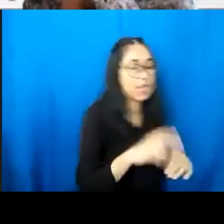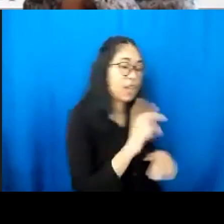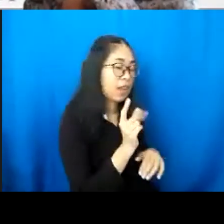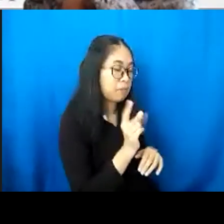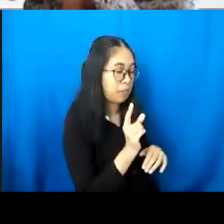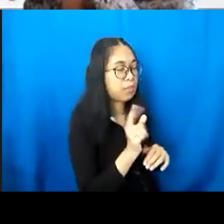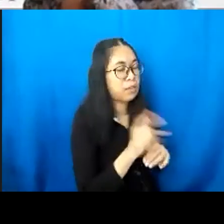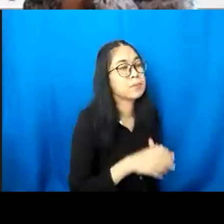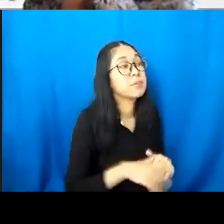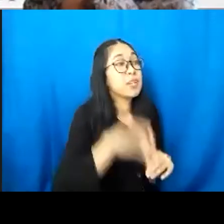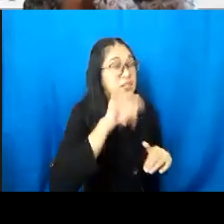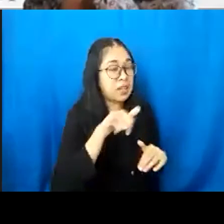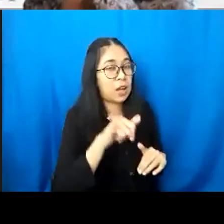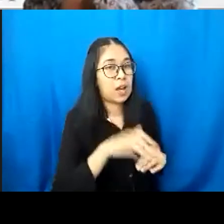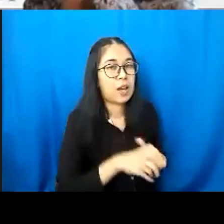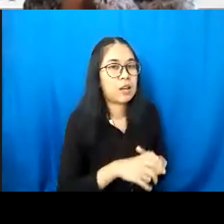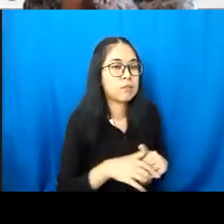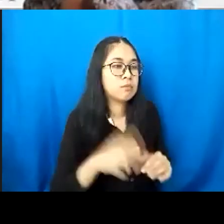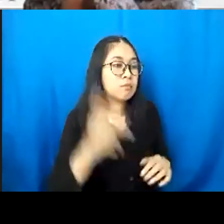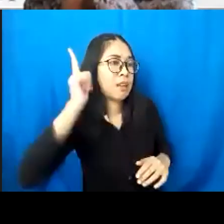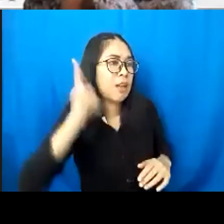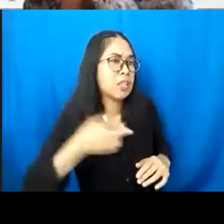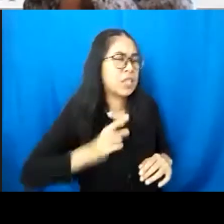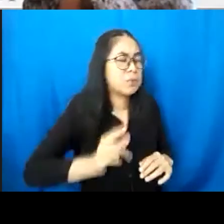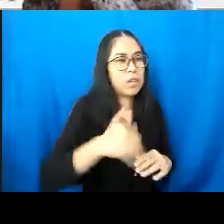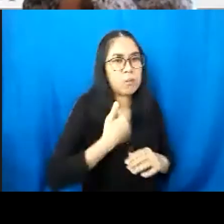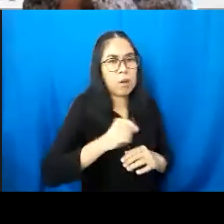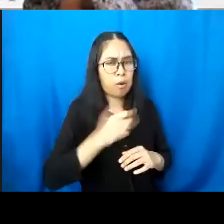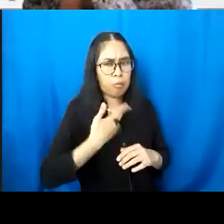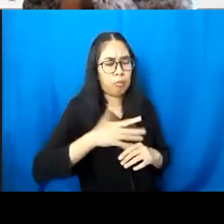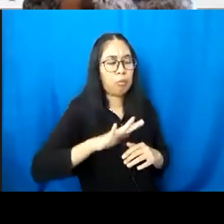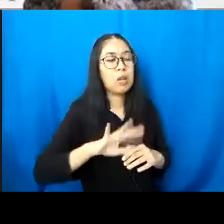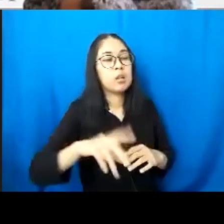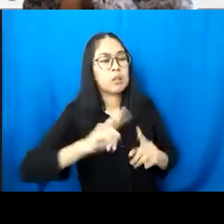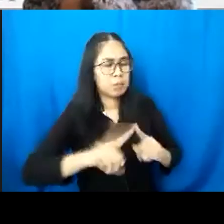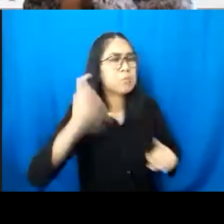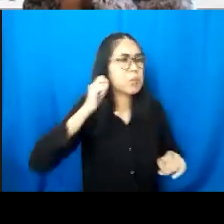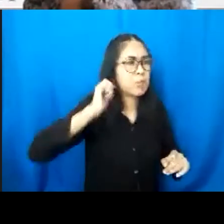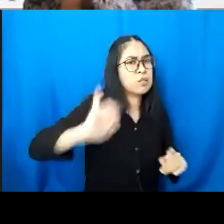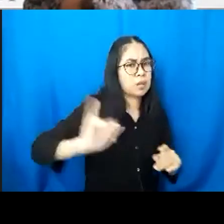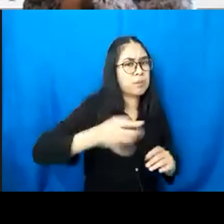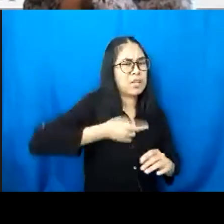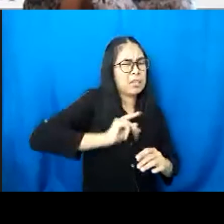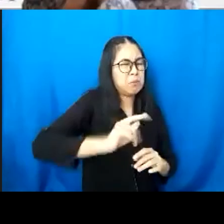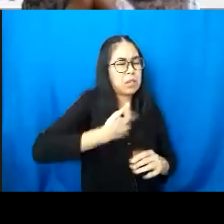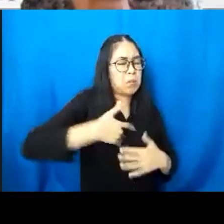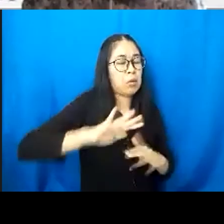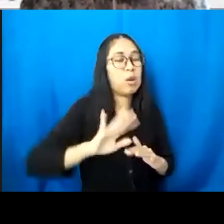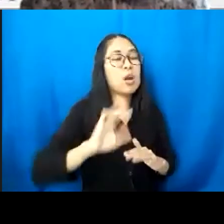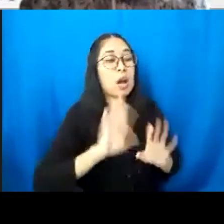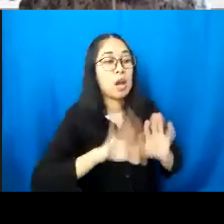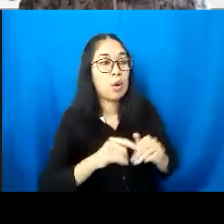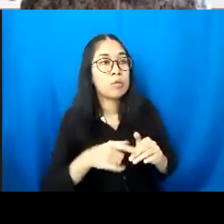Iya, memang laki-laki juga nggak mau ribet, ya perempuan juga nggak mau ribet ya seringkali ya. Kalau ekspektasi sih saya pikir